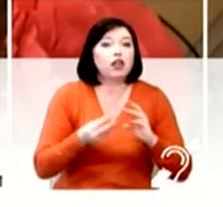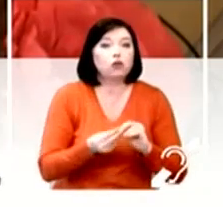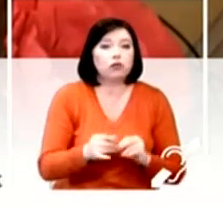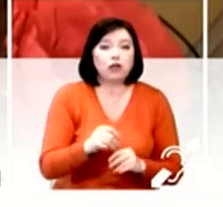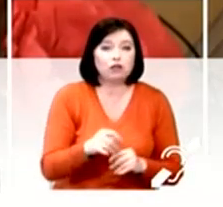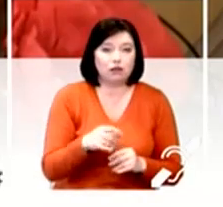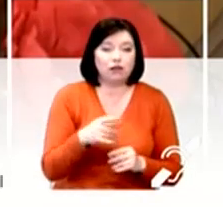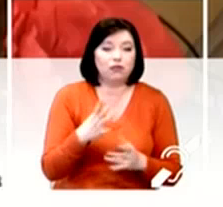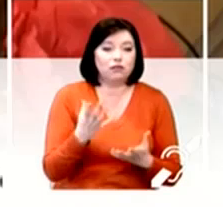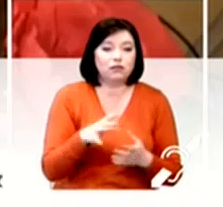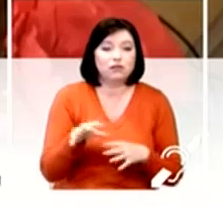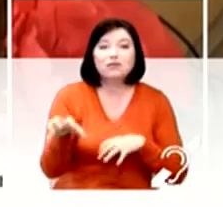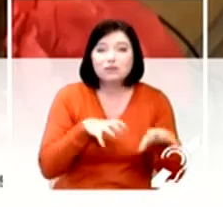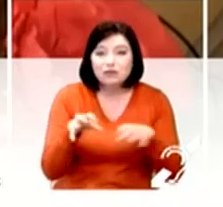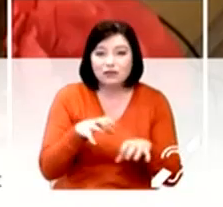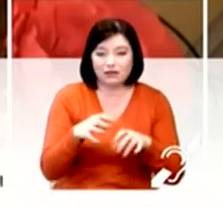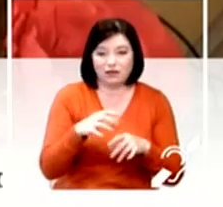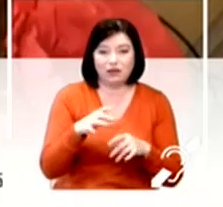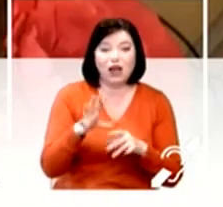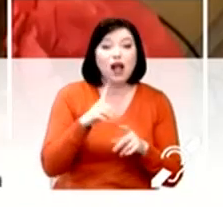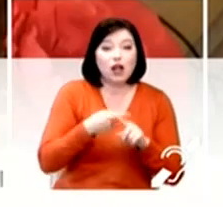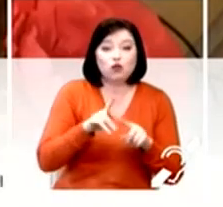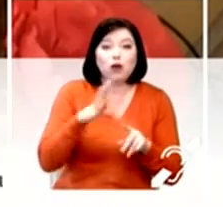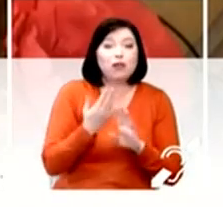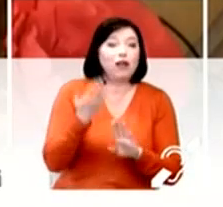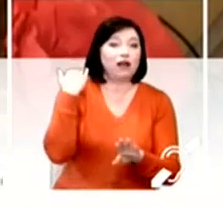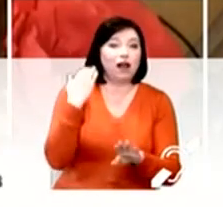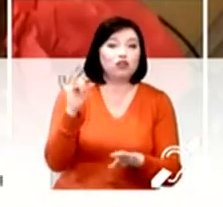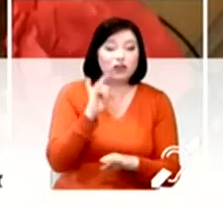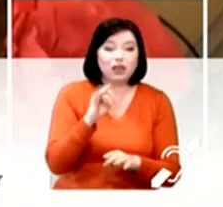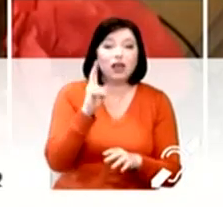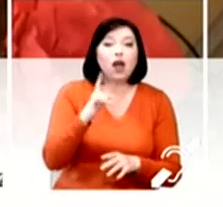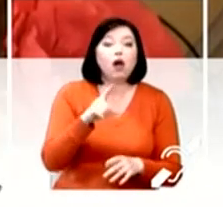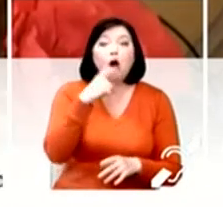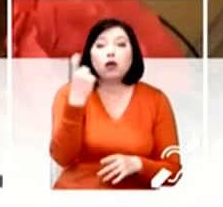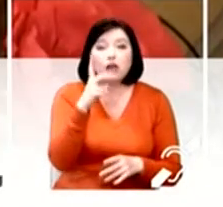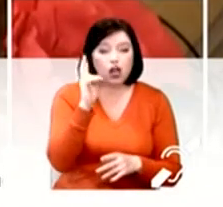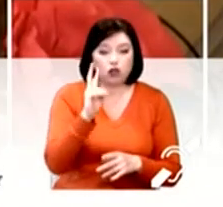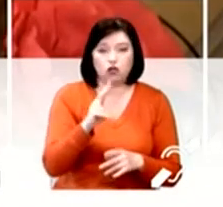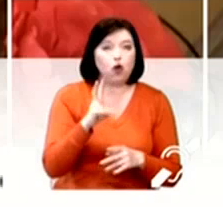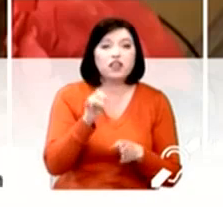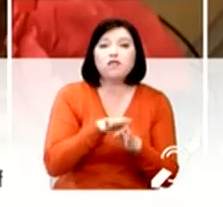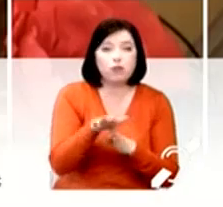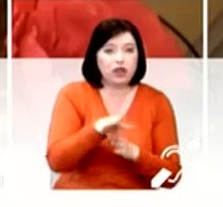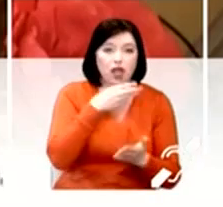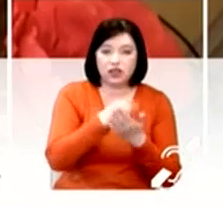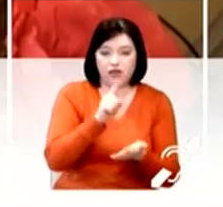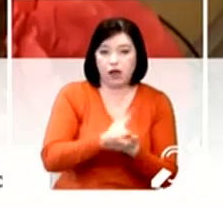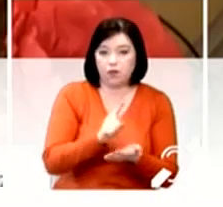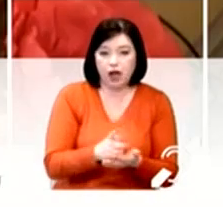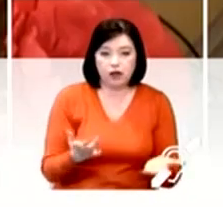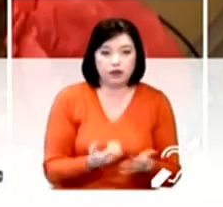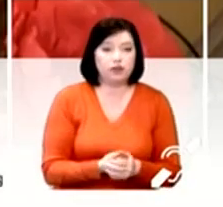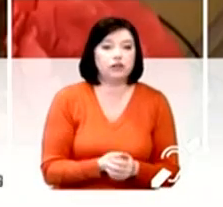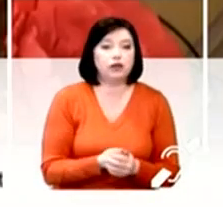unei fraude comise anterior și a proprietarilor care nu sunt de bună credință.